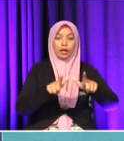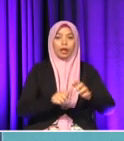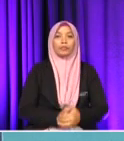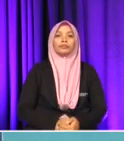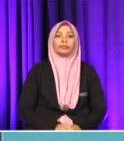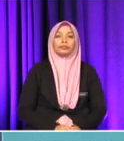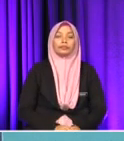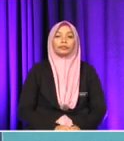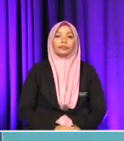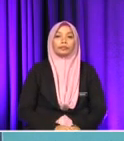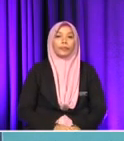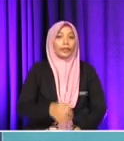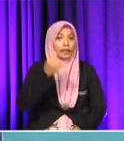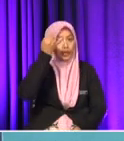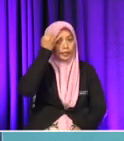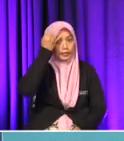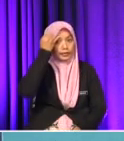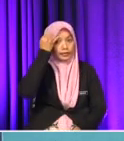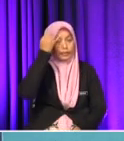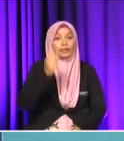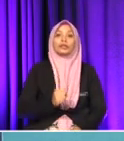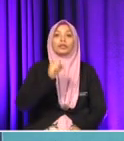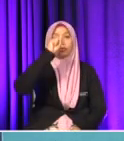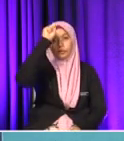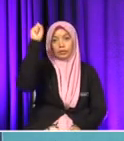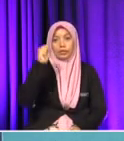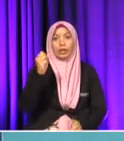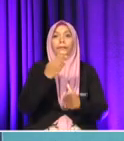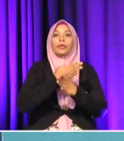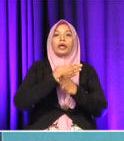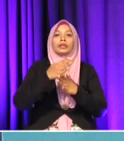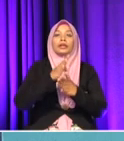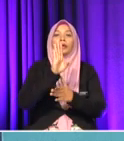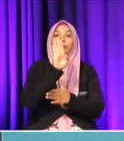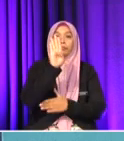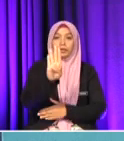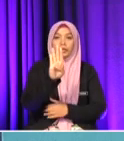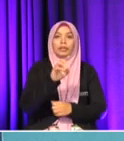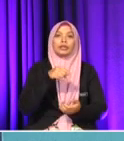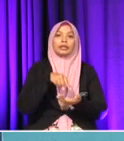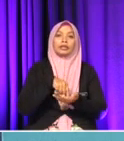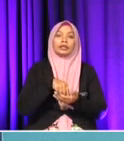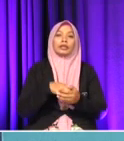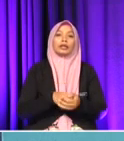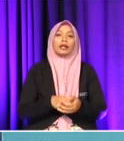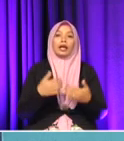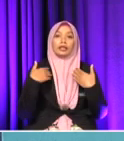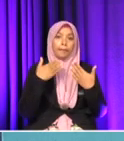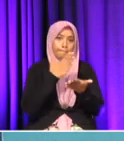saya kasih murid boleh menjawab lah jadi soalnya di bagian gini biasanya hanya Ee kita ada pecahan